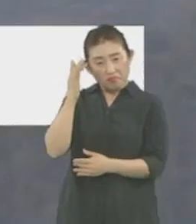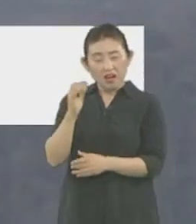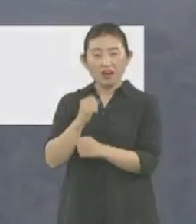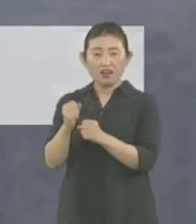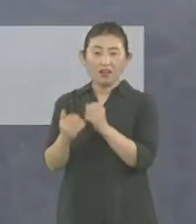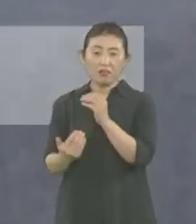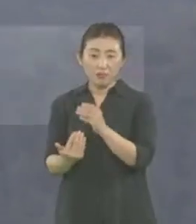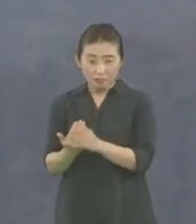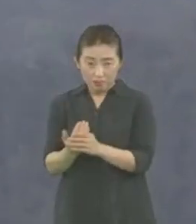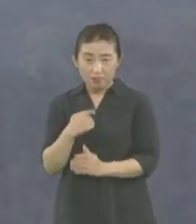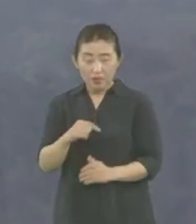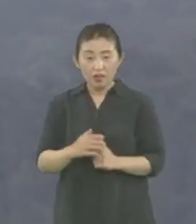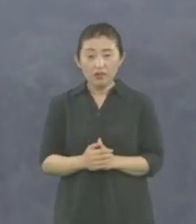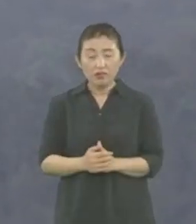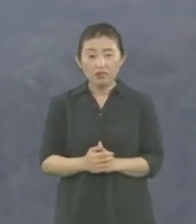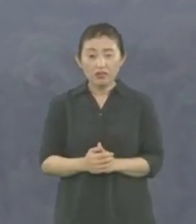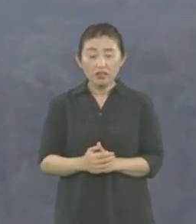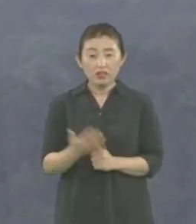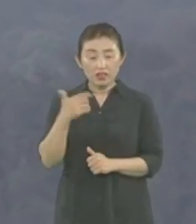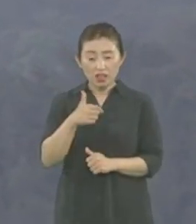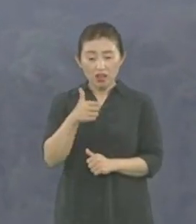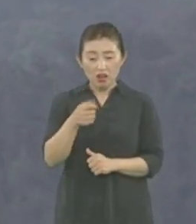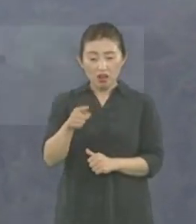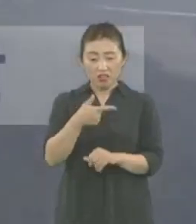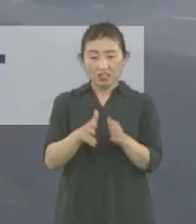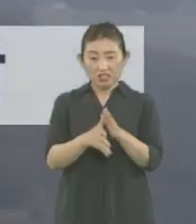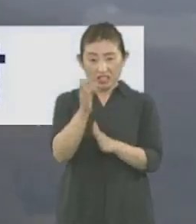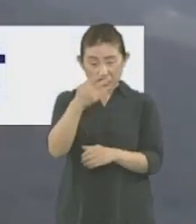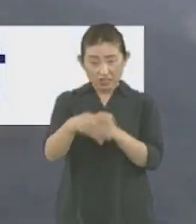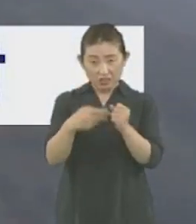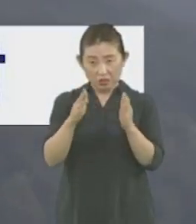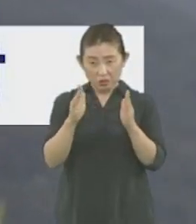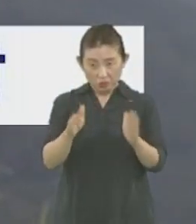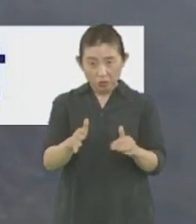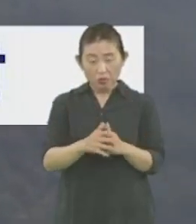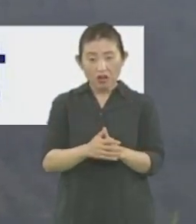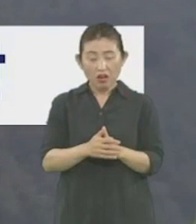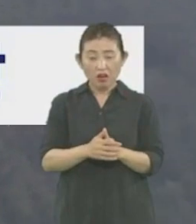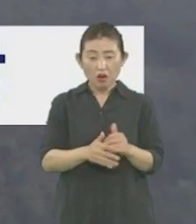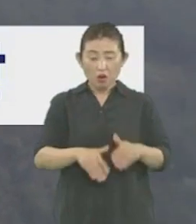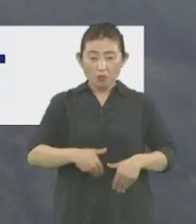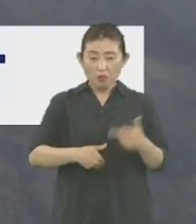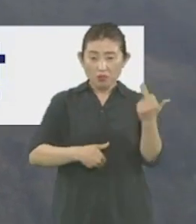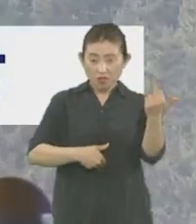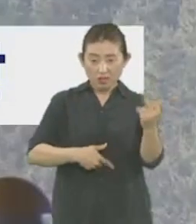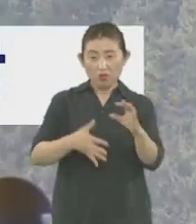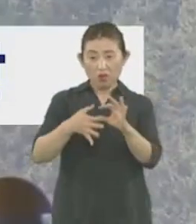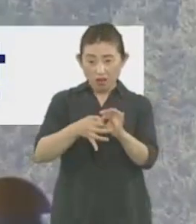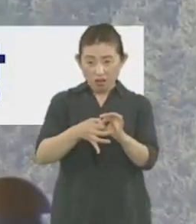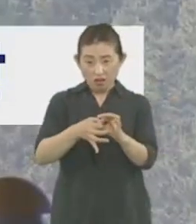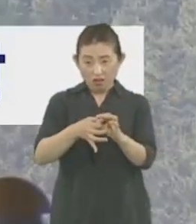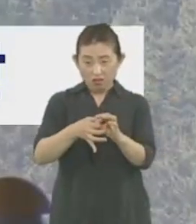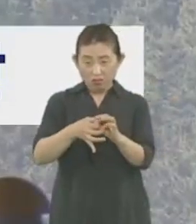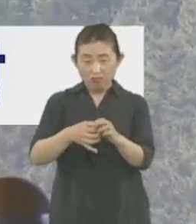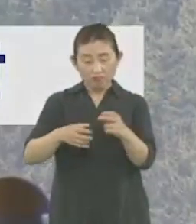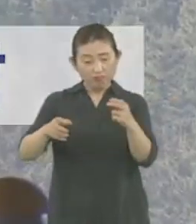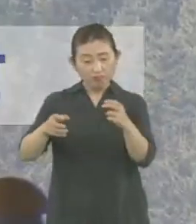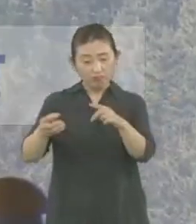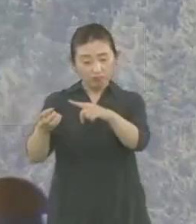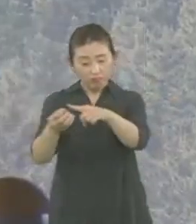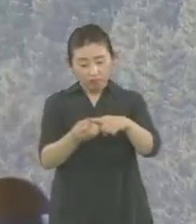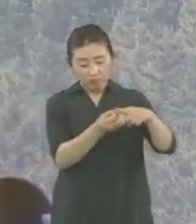있었거든요. 민선 7기 내내 논란이 이어진 보문산 연계 교통수단 설치를 놓고도 다시 극심한